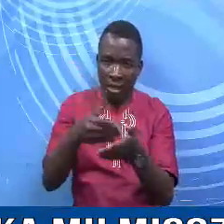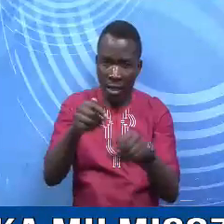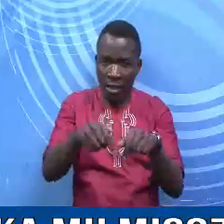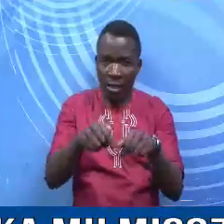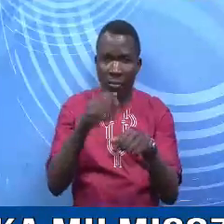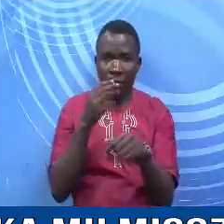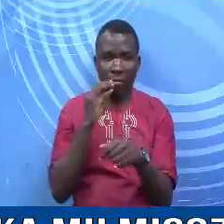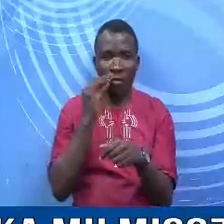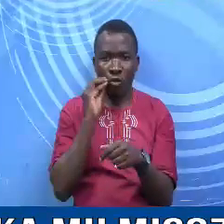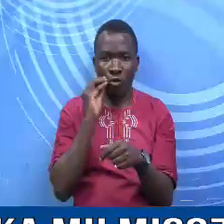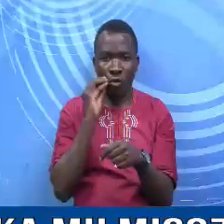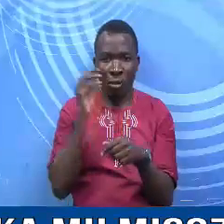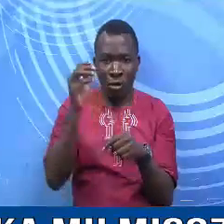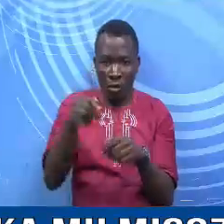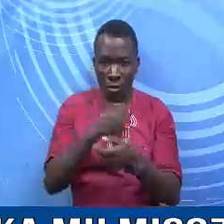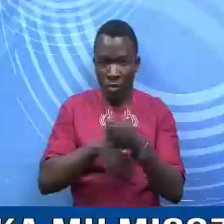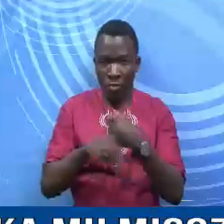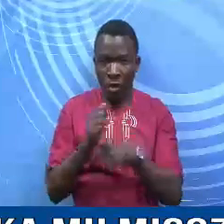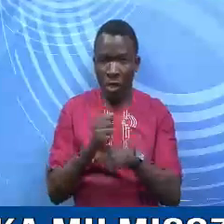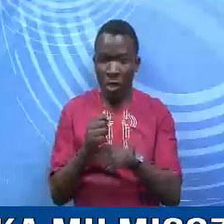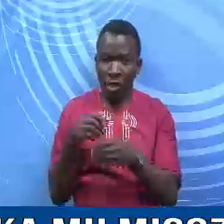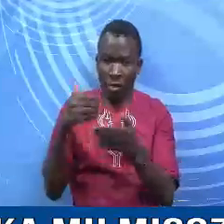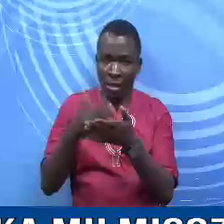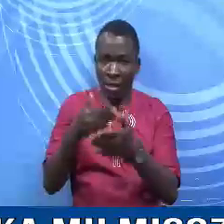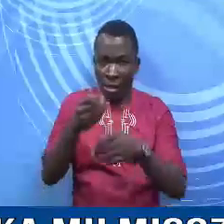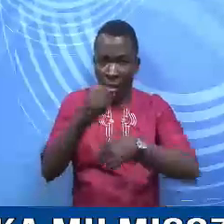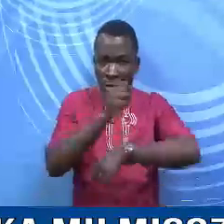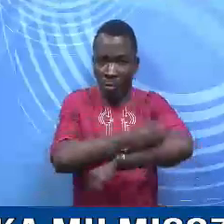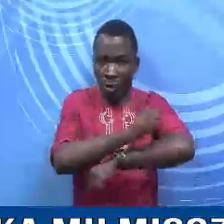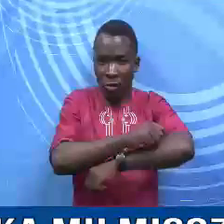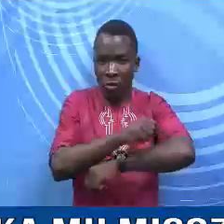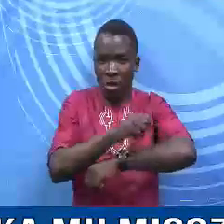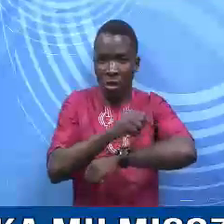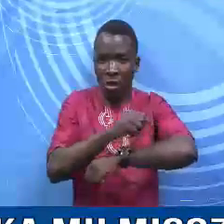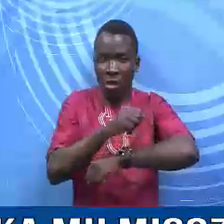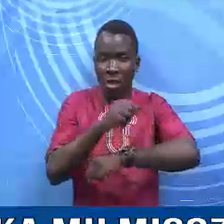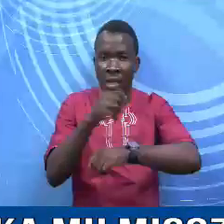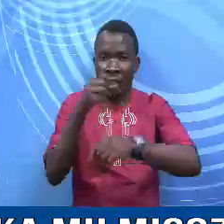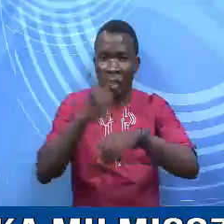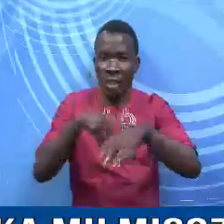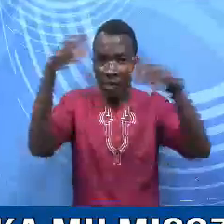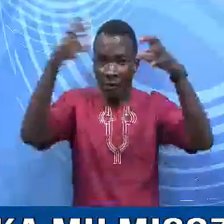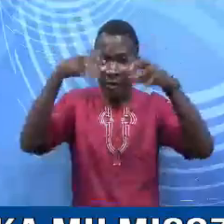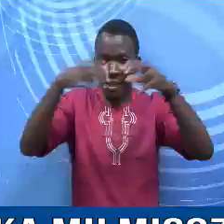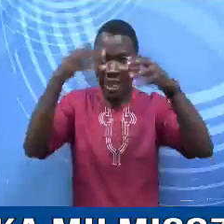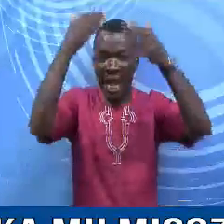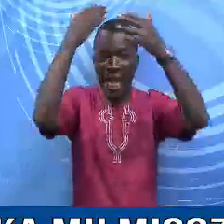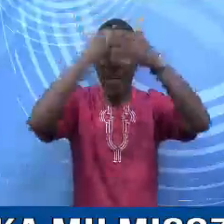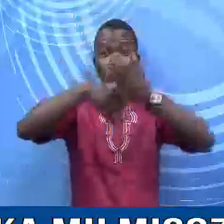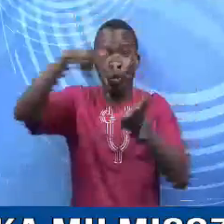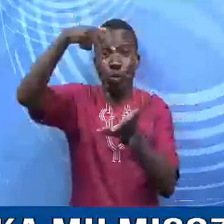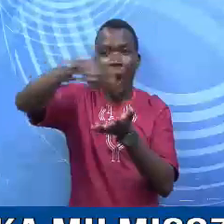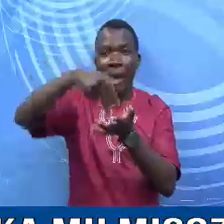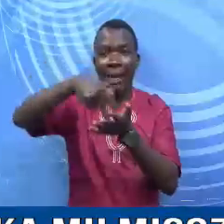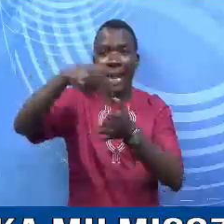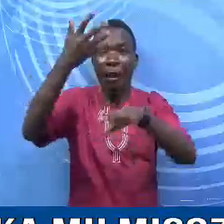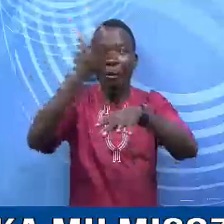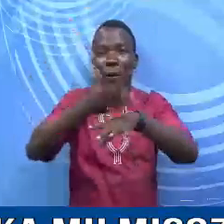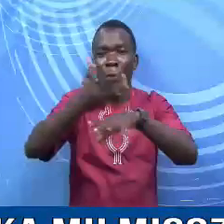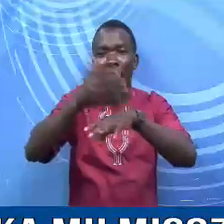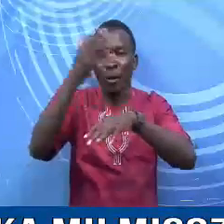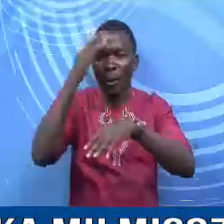twari twahunze twagira ku mashuri. Iyi mvura iguye ikagwari nijoro duhagarara nko kugishinga nyine kubera ko tuzi